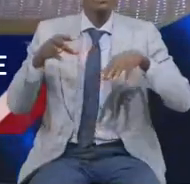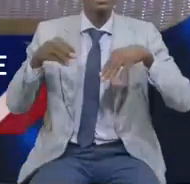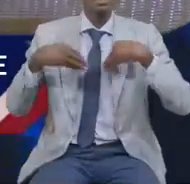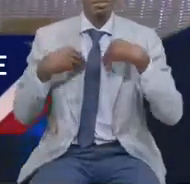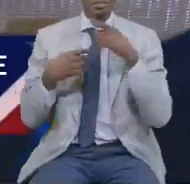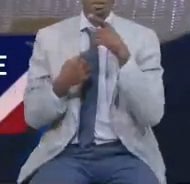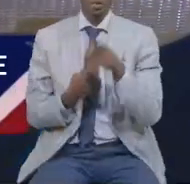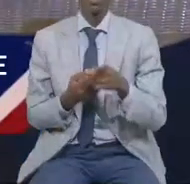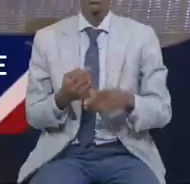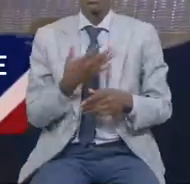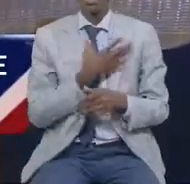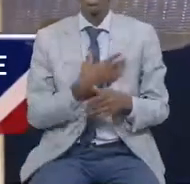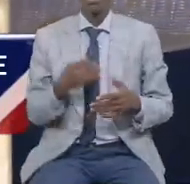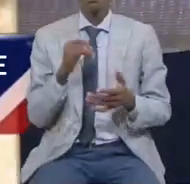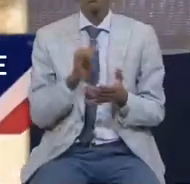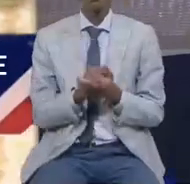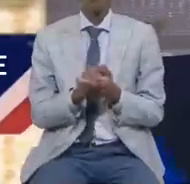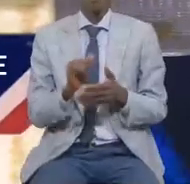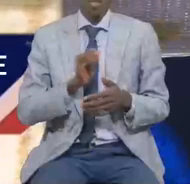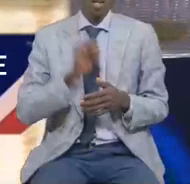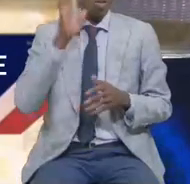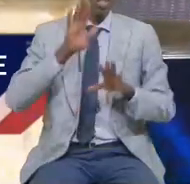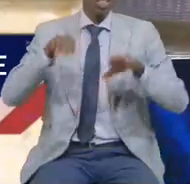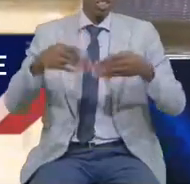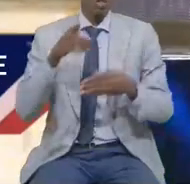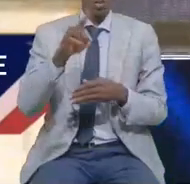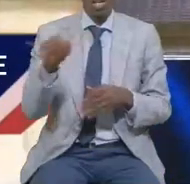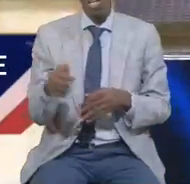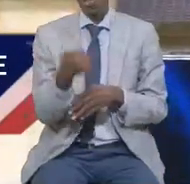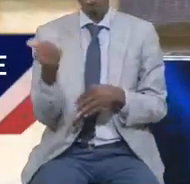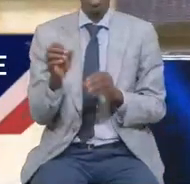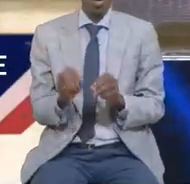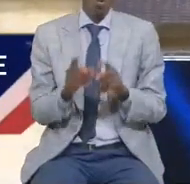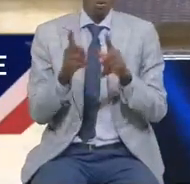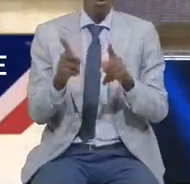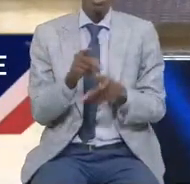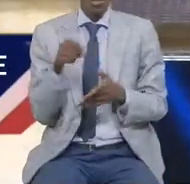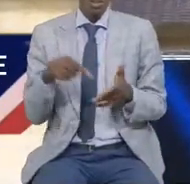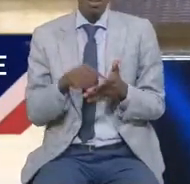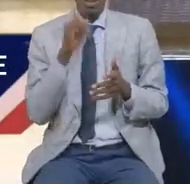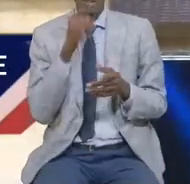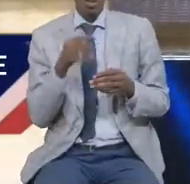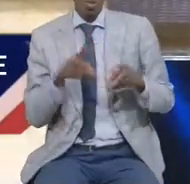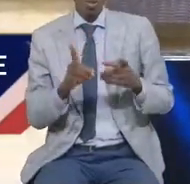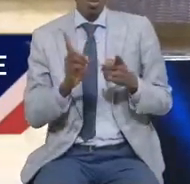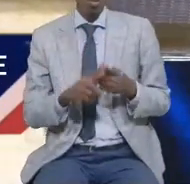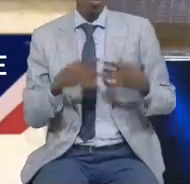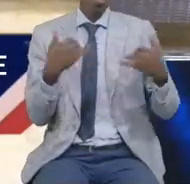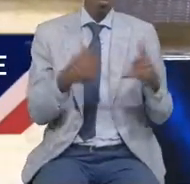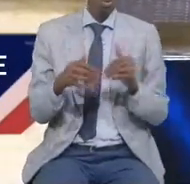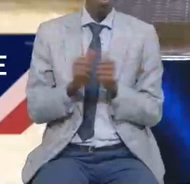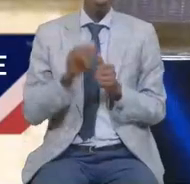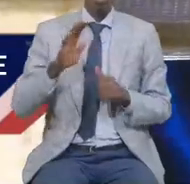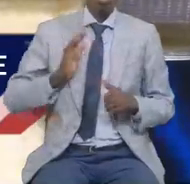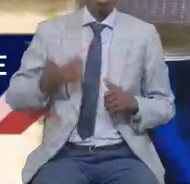Parfois, on est censé à prendre la décision. Oui, voici, je te donne une autre occasion. Voici l'heure